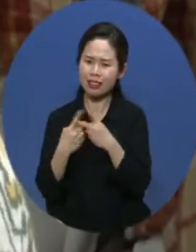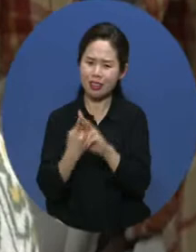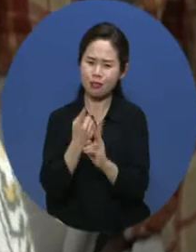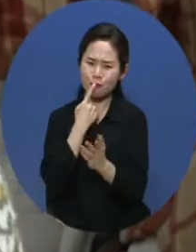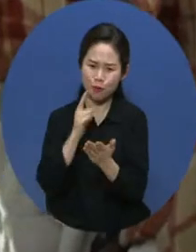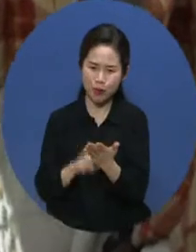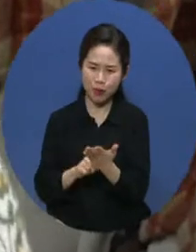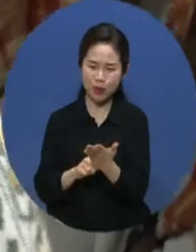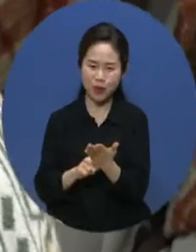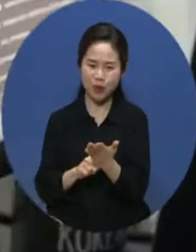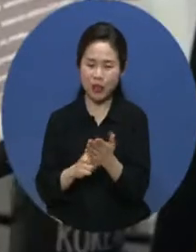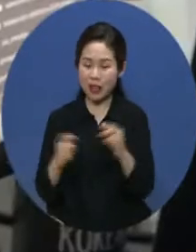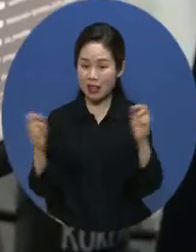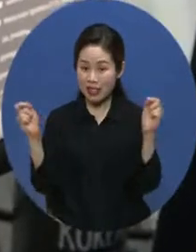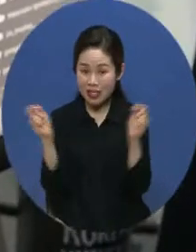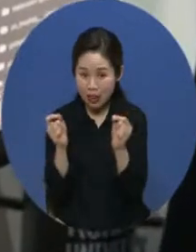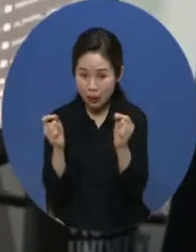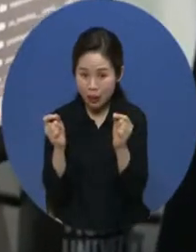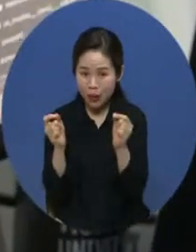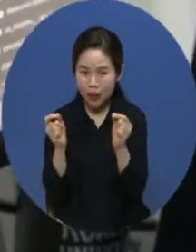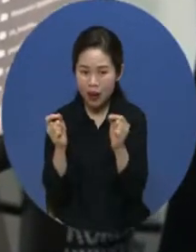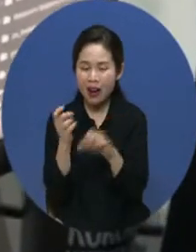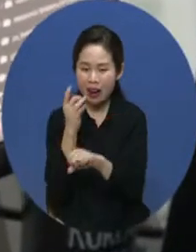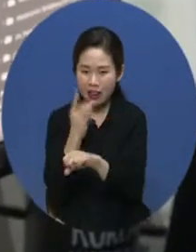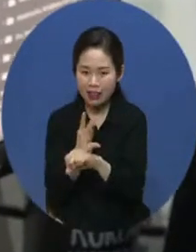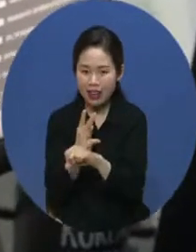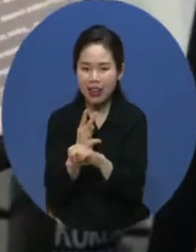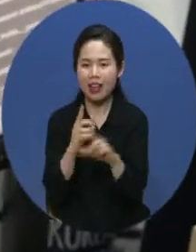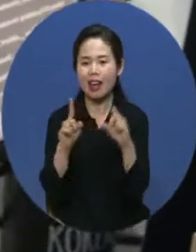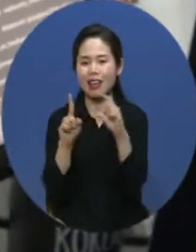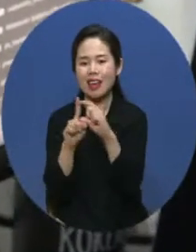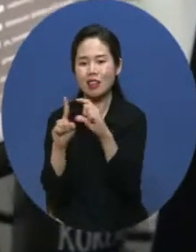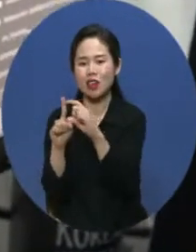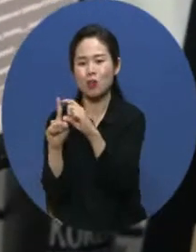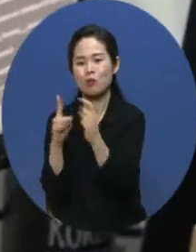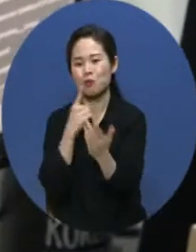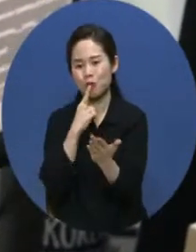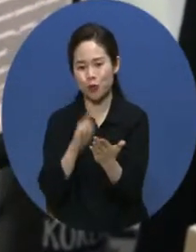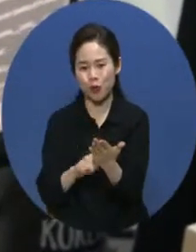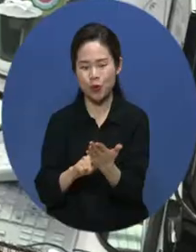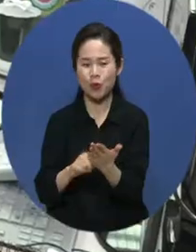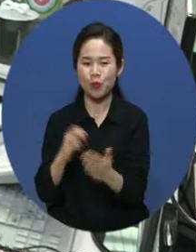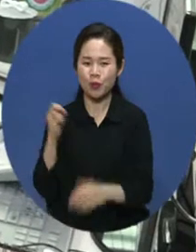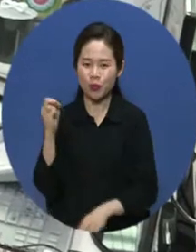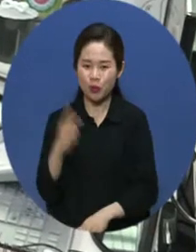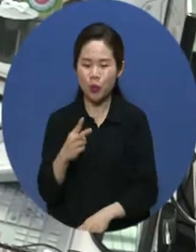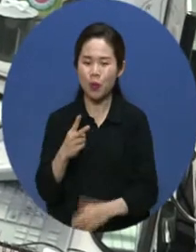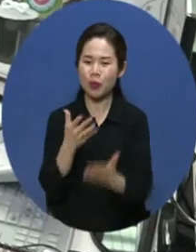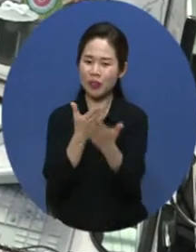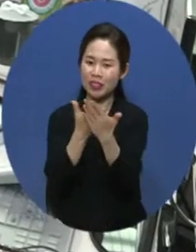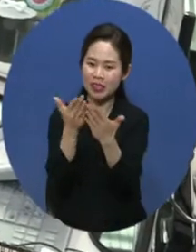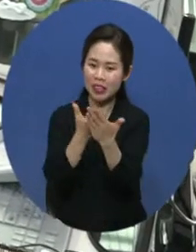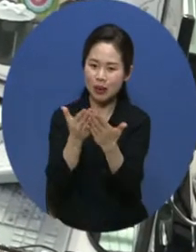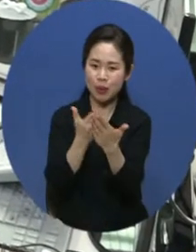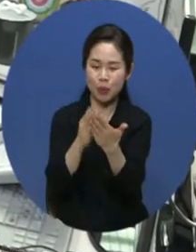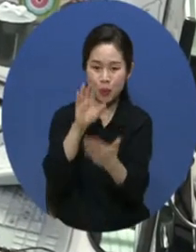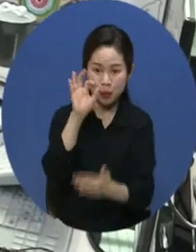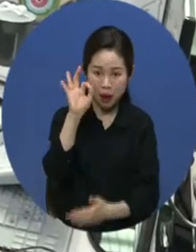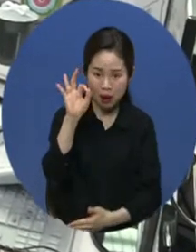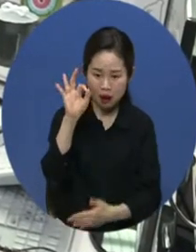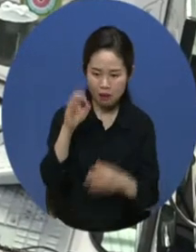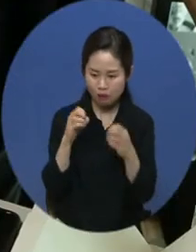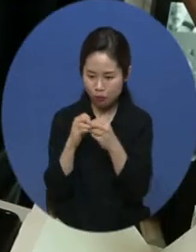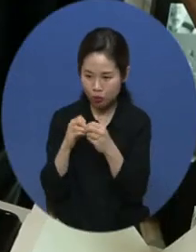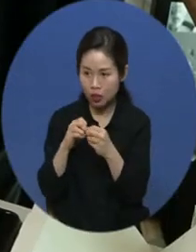짧고 간결하게 이루어진 문장과 쉬운 단어들, 그리고 친숙한 사파와 내용 이해에 도움을